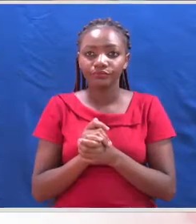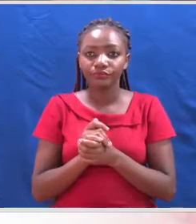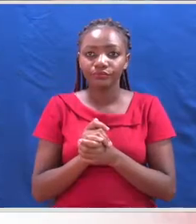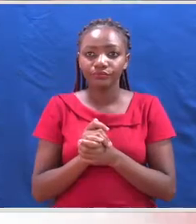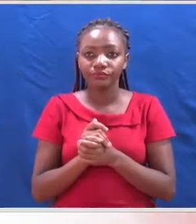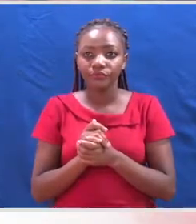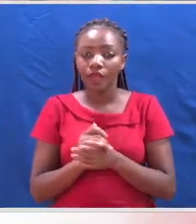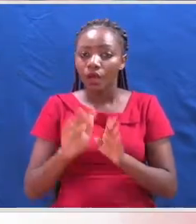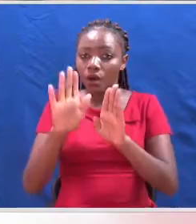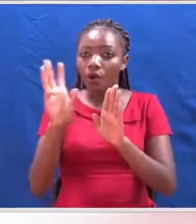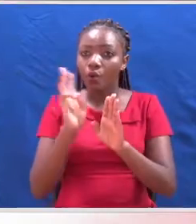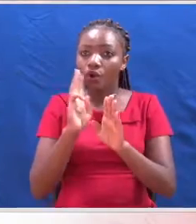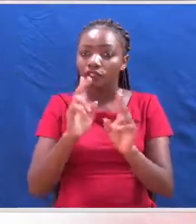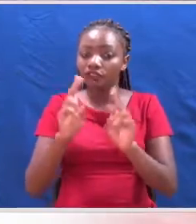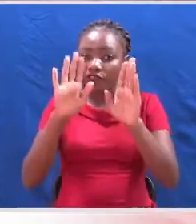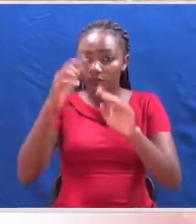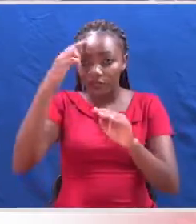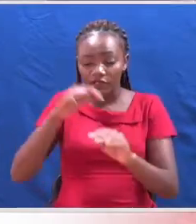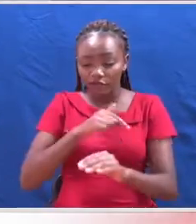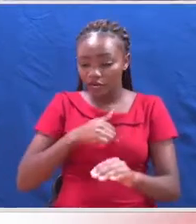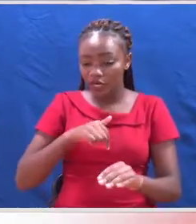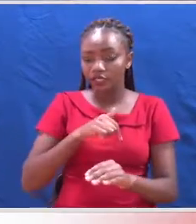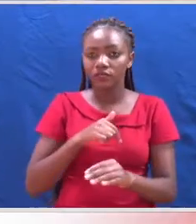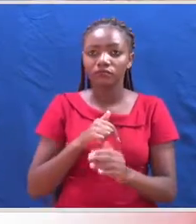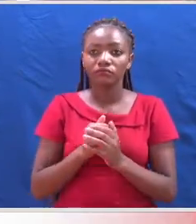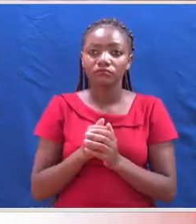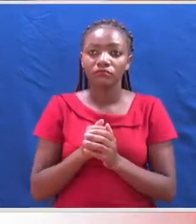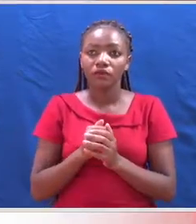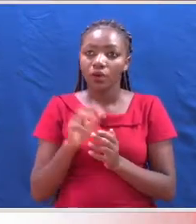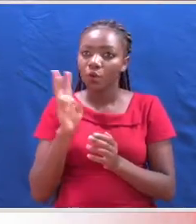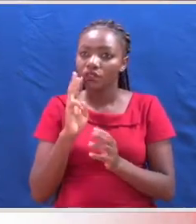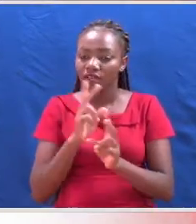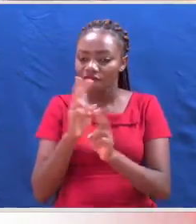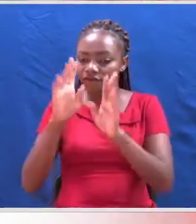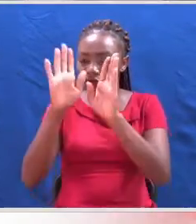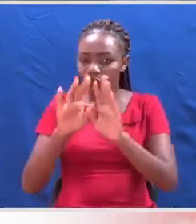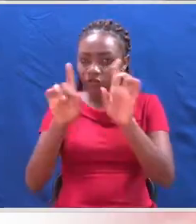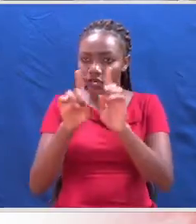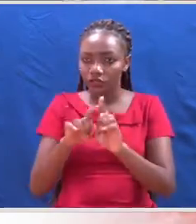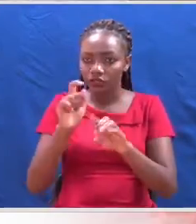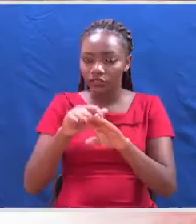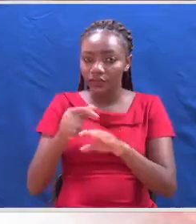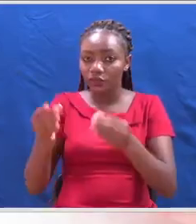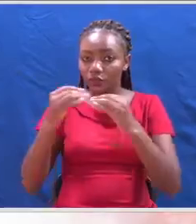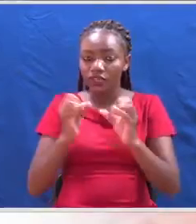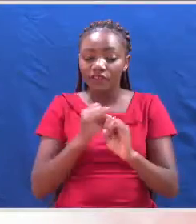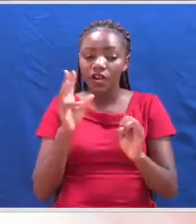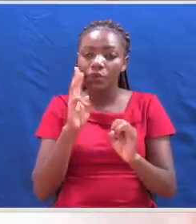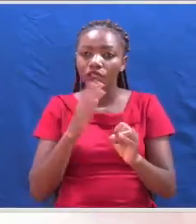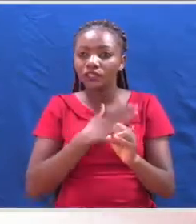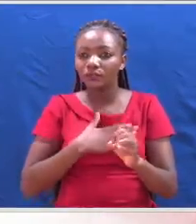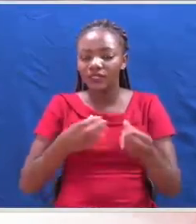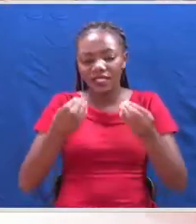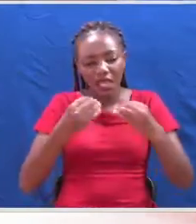Ndio kitu muhimu zaidi kwetu sisi. Kwetu sisi maji. Na vile umekuja na maji kama jaribuni